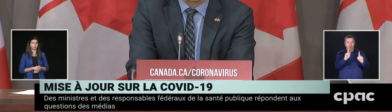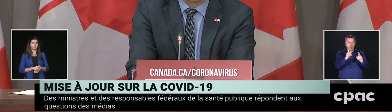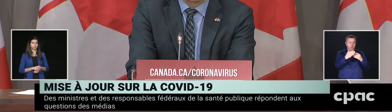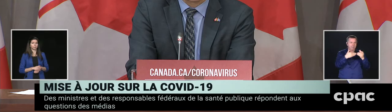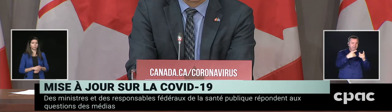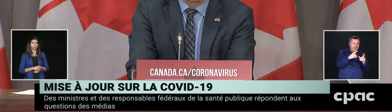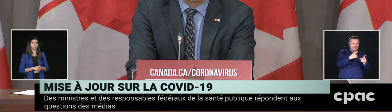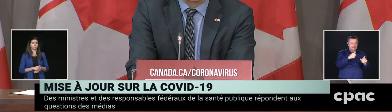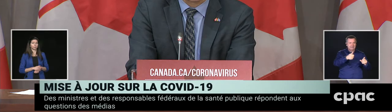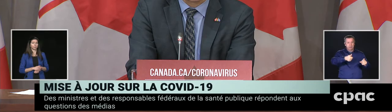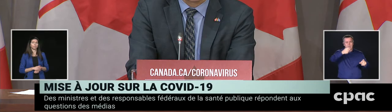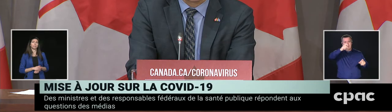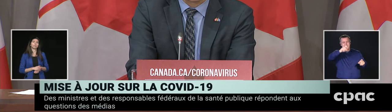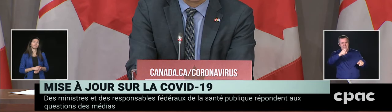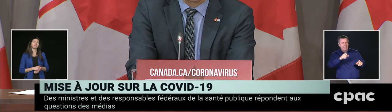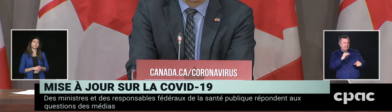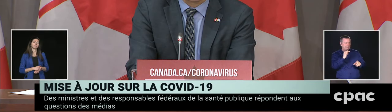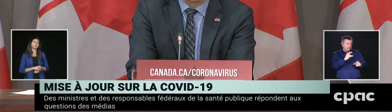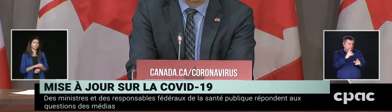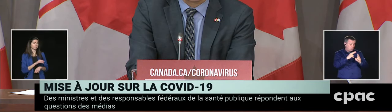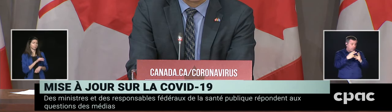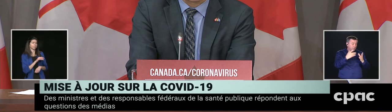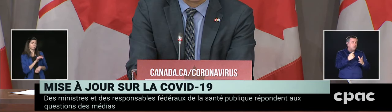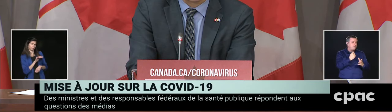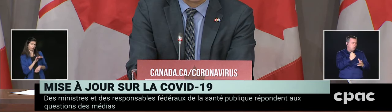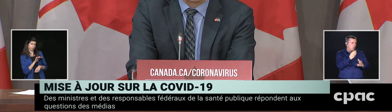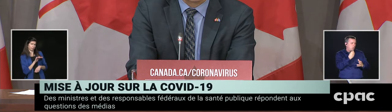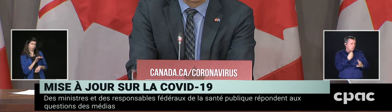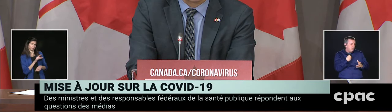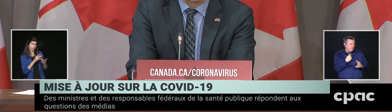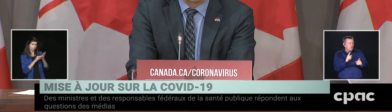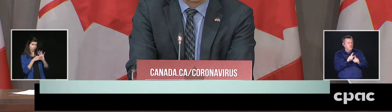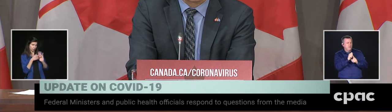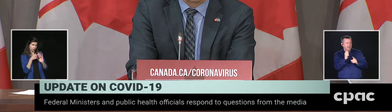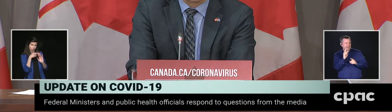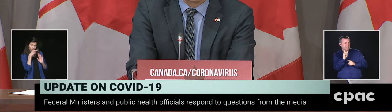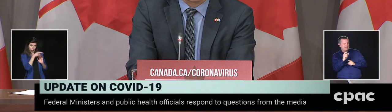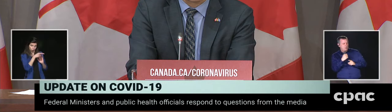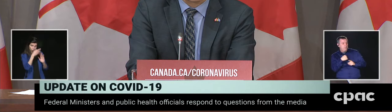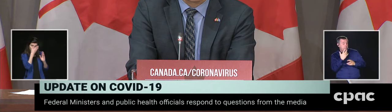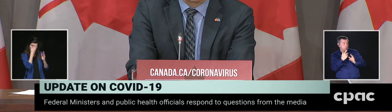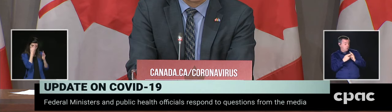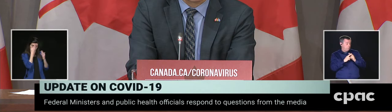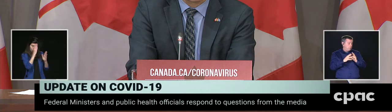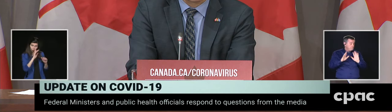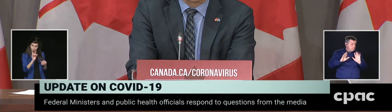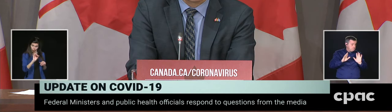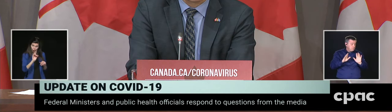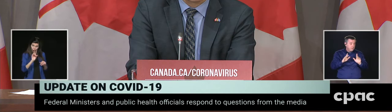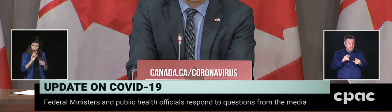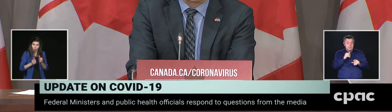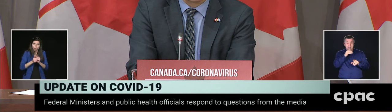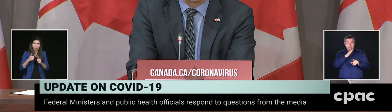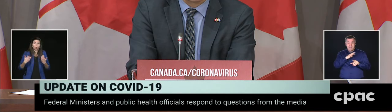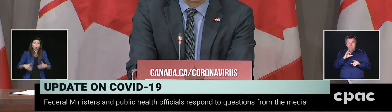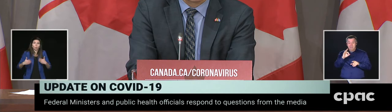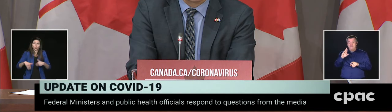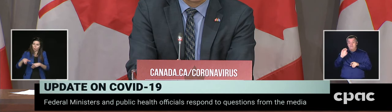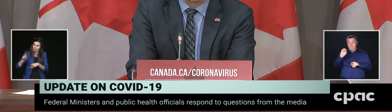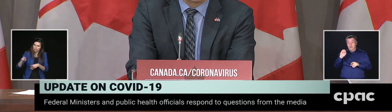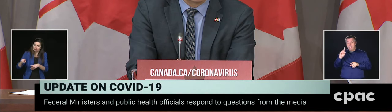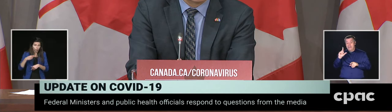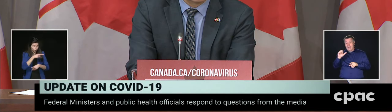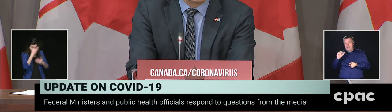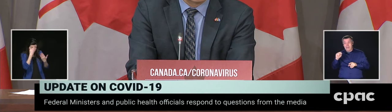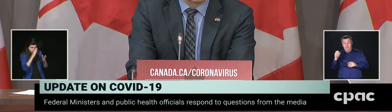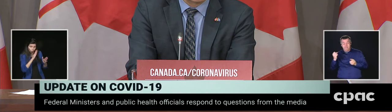nous le dire? Et ma question de suivi, peut-être que vous pouvez y répondre là, en l'absence de Mme Freeland. Il y a eu une discussion plus tôt cette